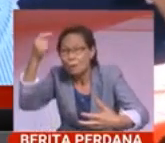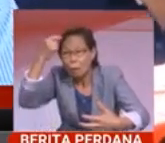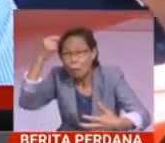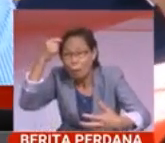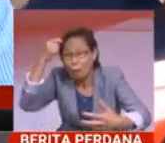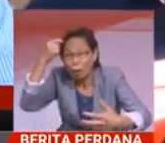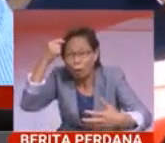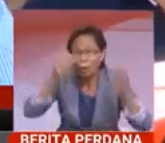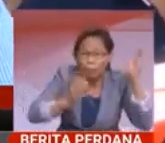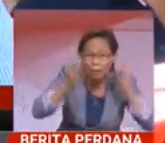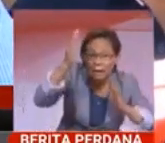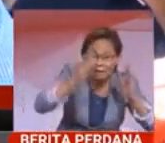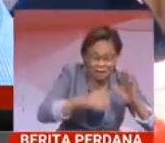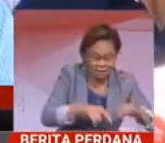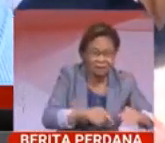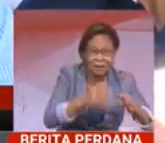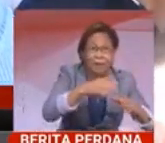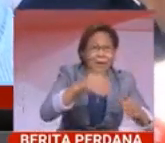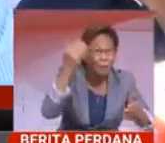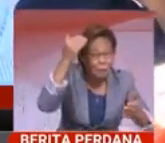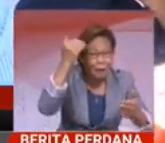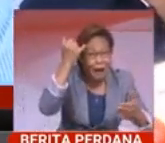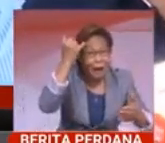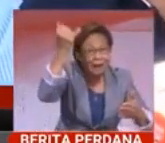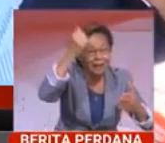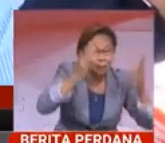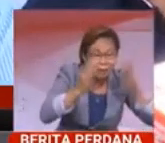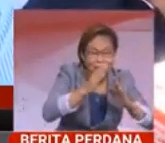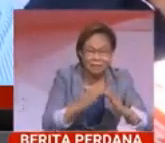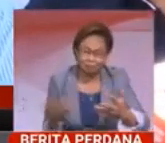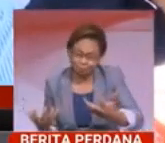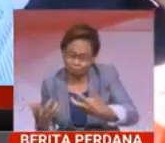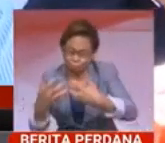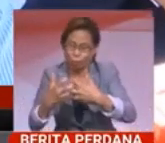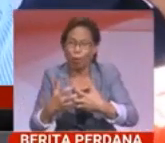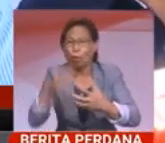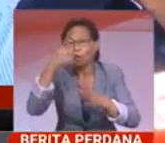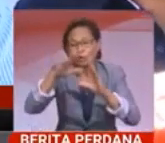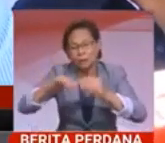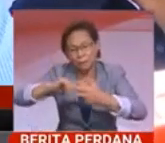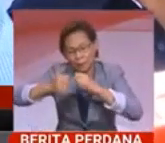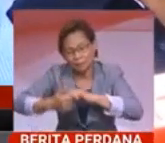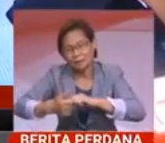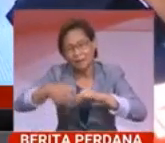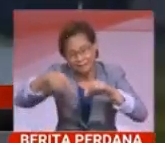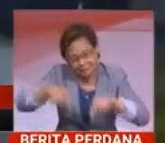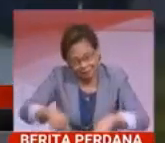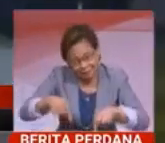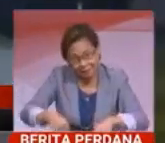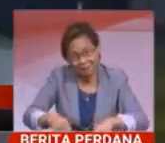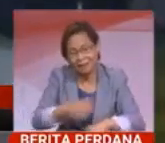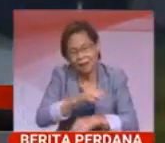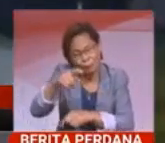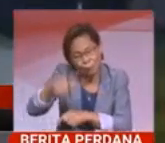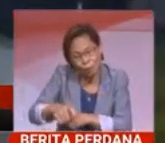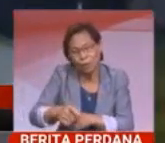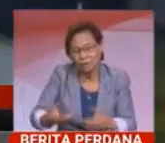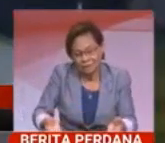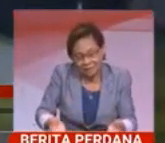tempatan bagi menyelesaikan masalah tempatan dan keperluan tempatan